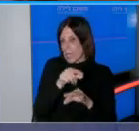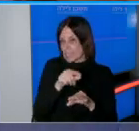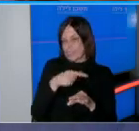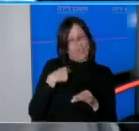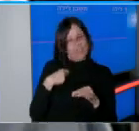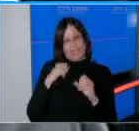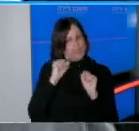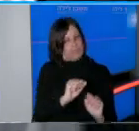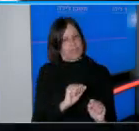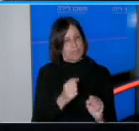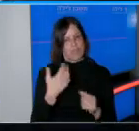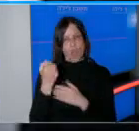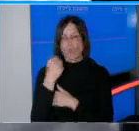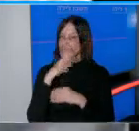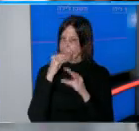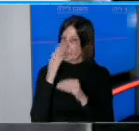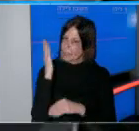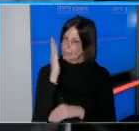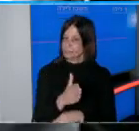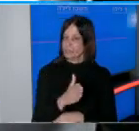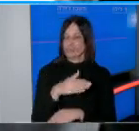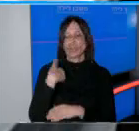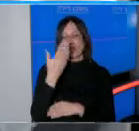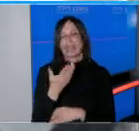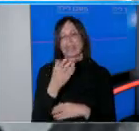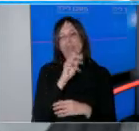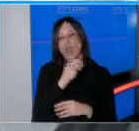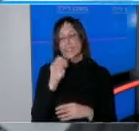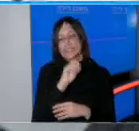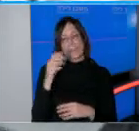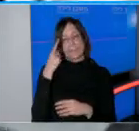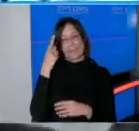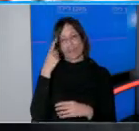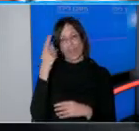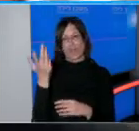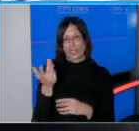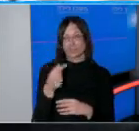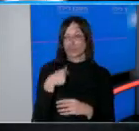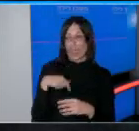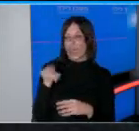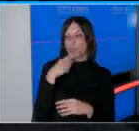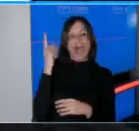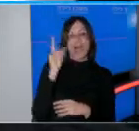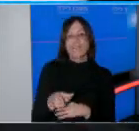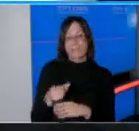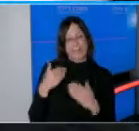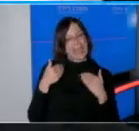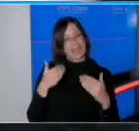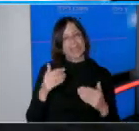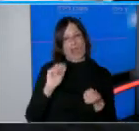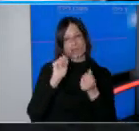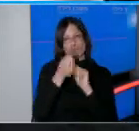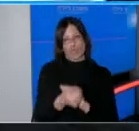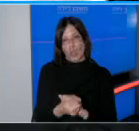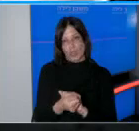בכל הכוח. אבל שידבר, שייתן את הנושאים ואת האג'נדות שאנחנו חייבים לקדם ולשנות.